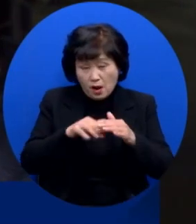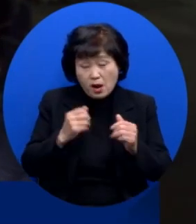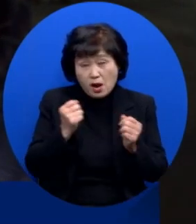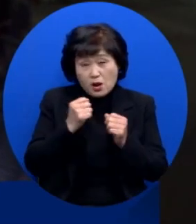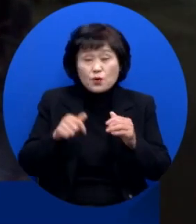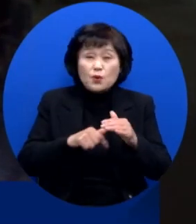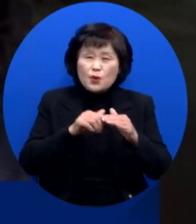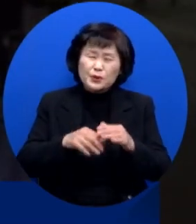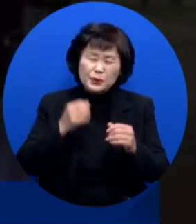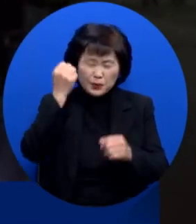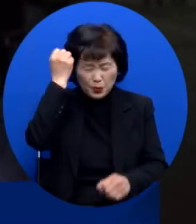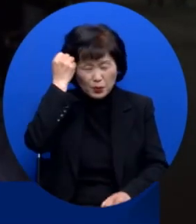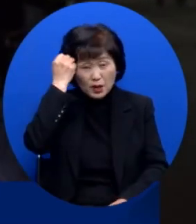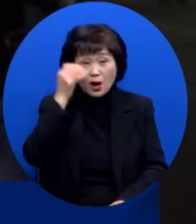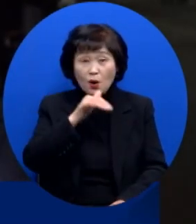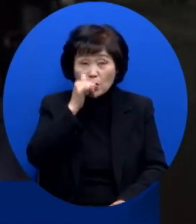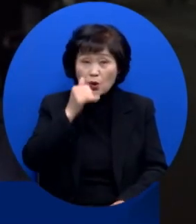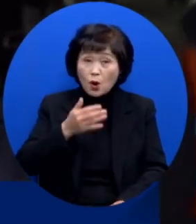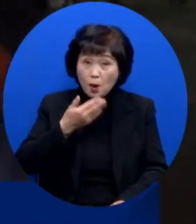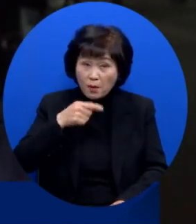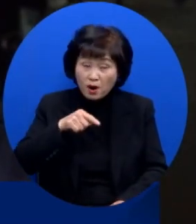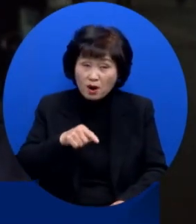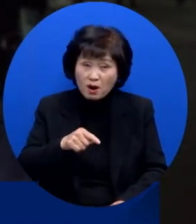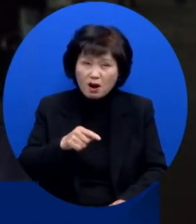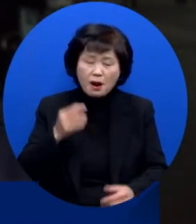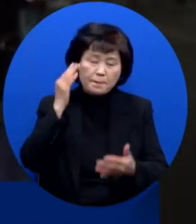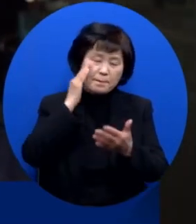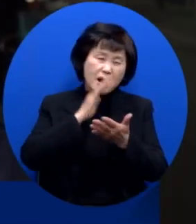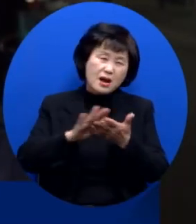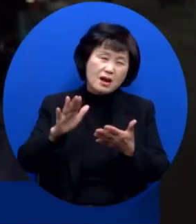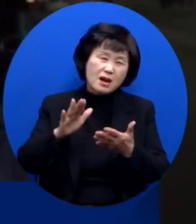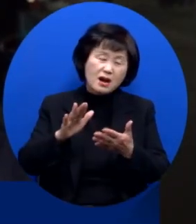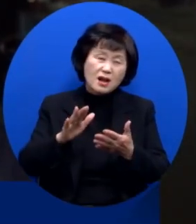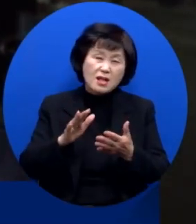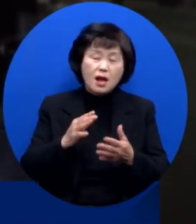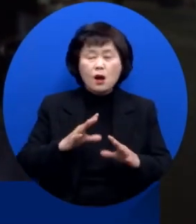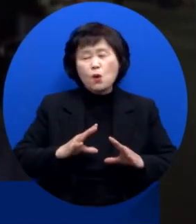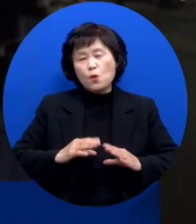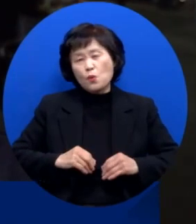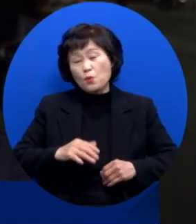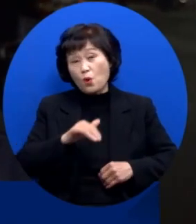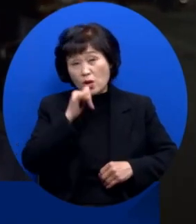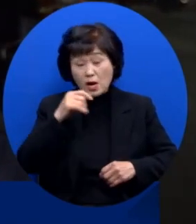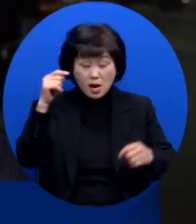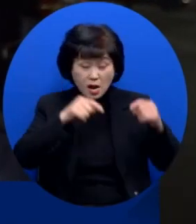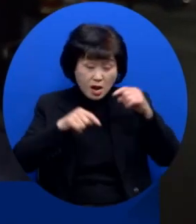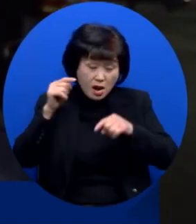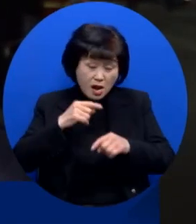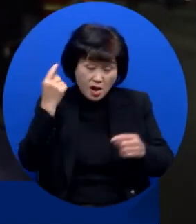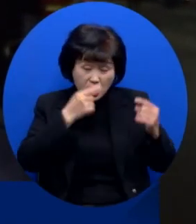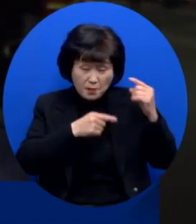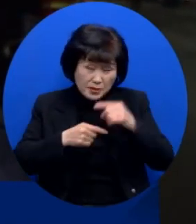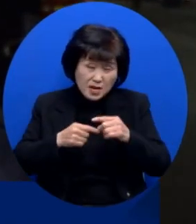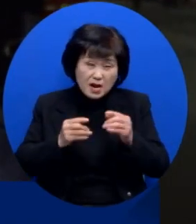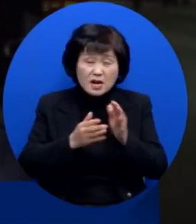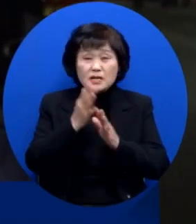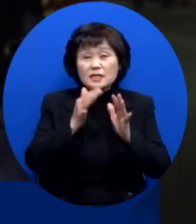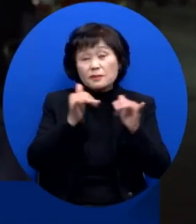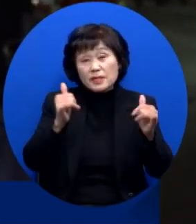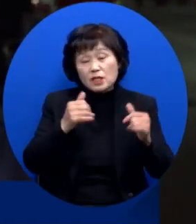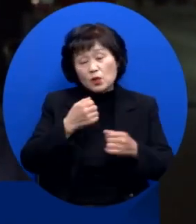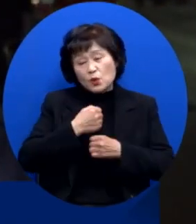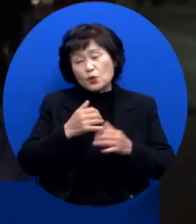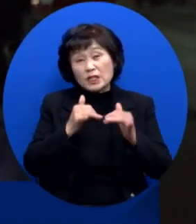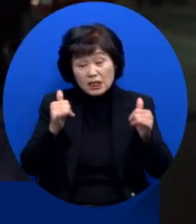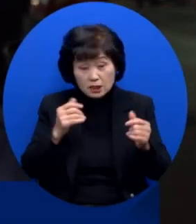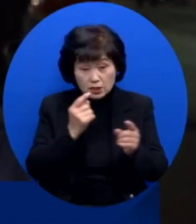그렇게 고생을 하고 있고 또한 식료품 등이 바닥이 나서 굶주리고 있고 폭격으로 부상당한 시민들과